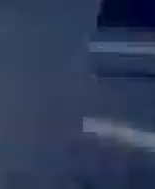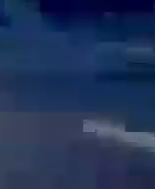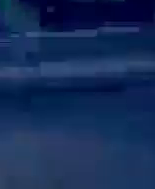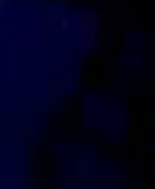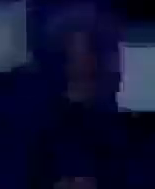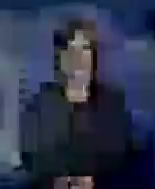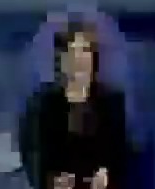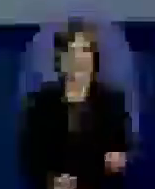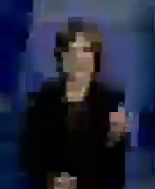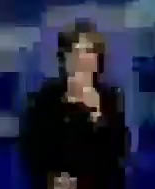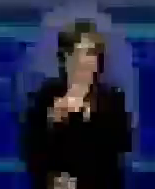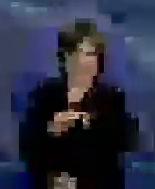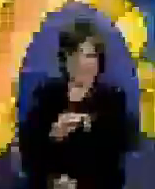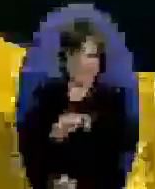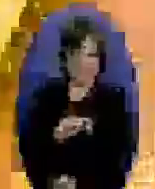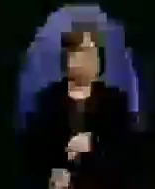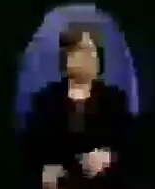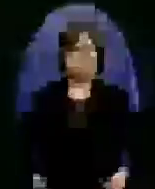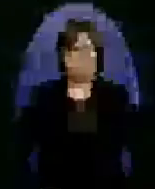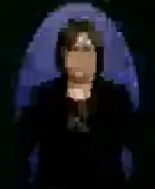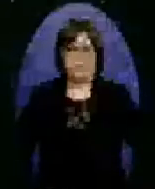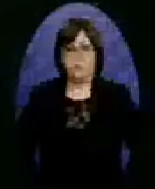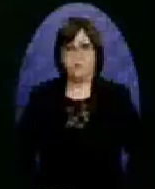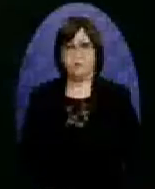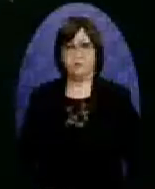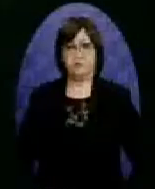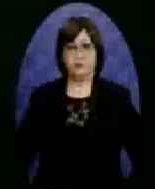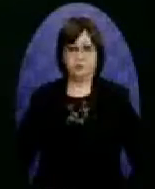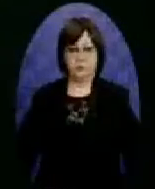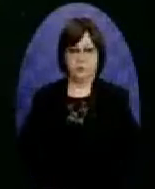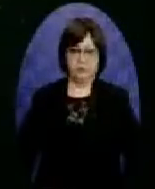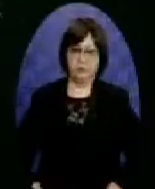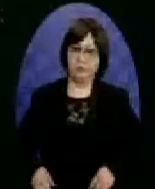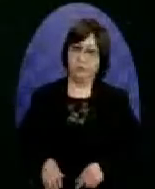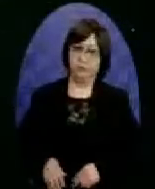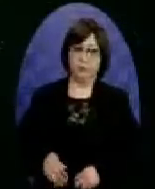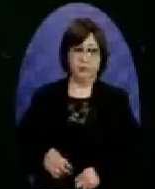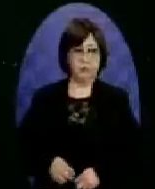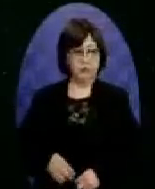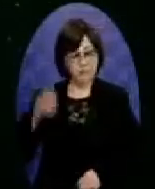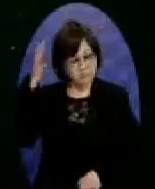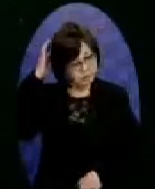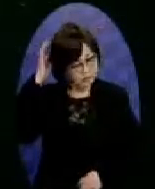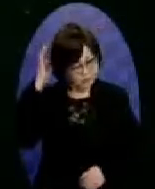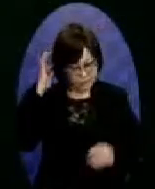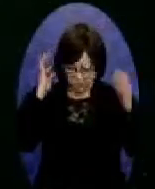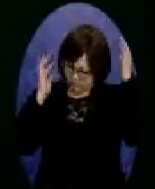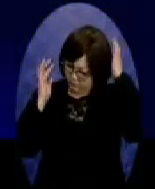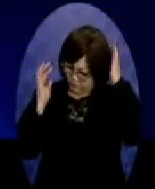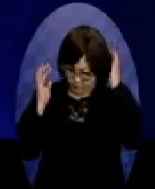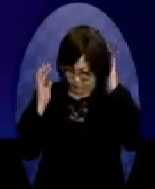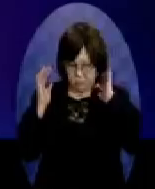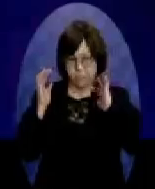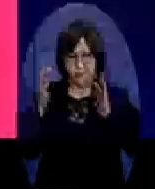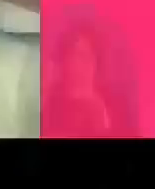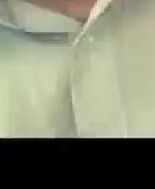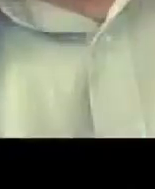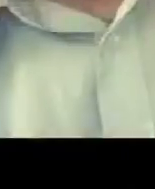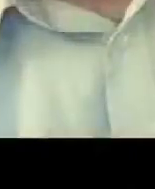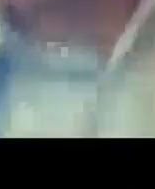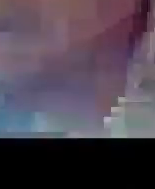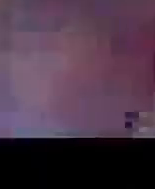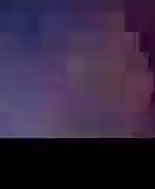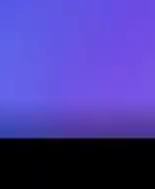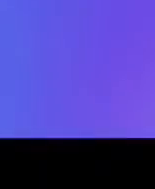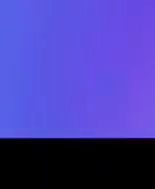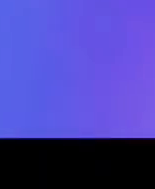Монголын хамгийн олон үзэгчтэй цагийн хүрд мэдээллийн хөтөлбөр өдөрч байгаа жилийнхээ онцлог баатруудыг хоёр дахь жилдээ тодруулах гэж байна.